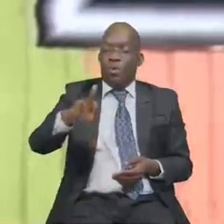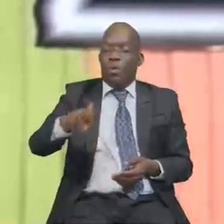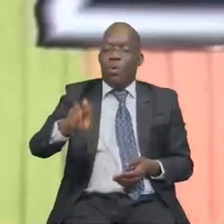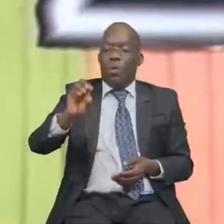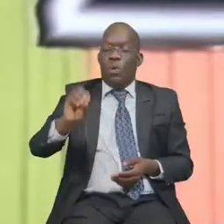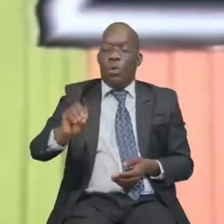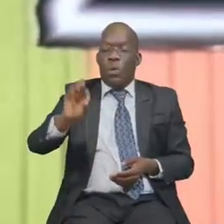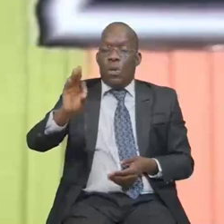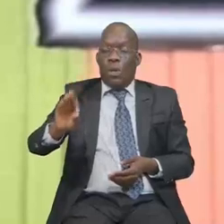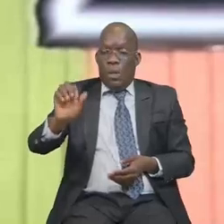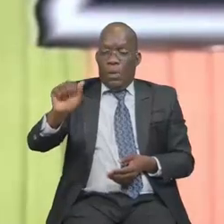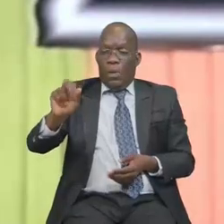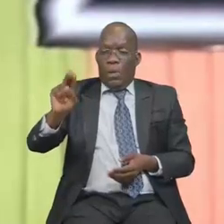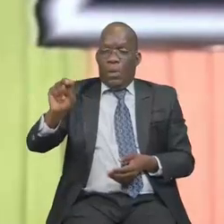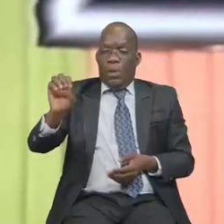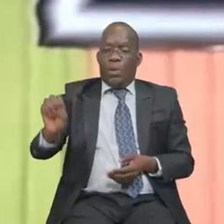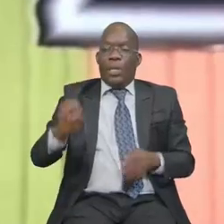ministère, nous essayons d'aider